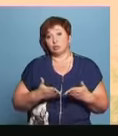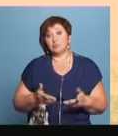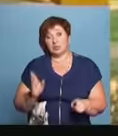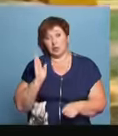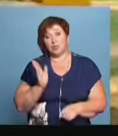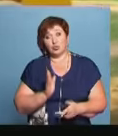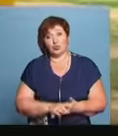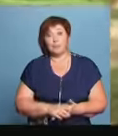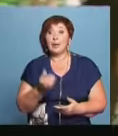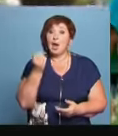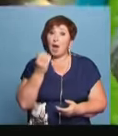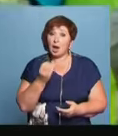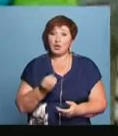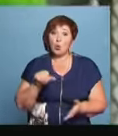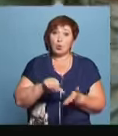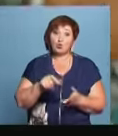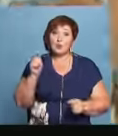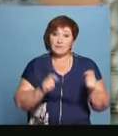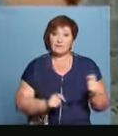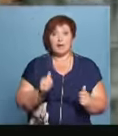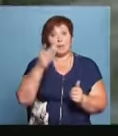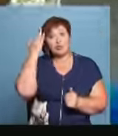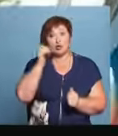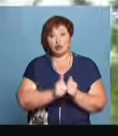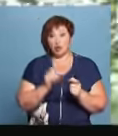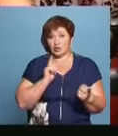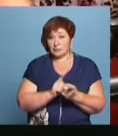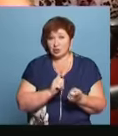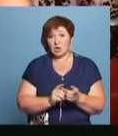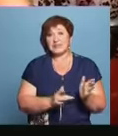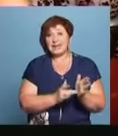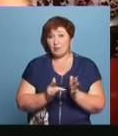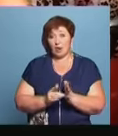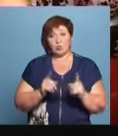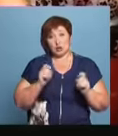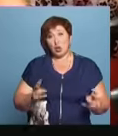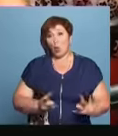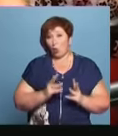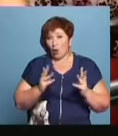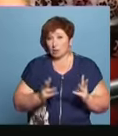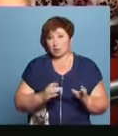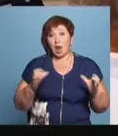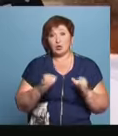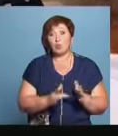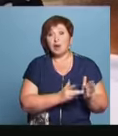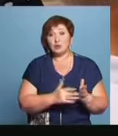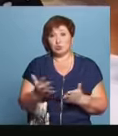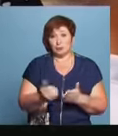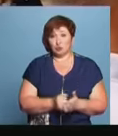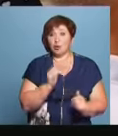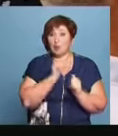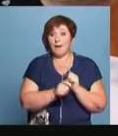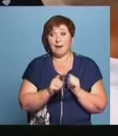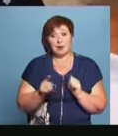у нас. А еще участники фестиваля мечтают чаще встречаться, ходить в походы и сидеть у костра. Опыт туриста сегодня получил каждый и уже